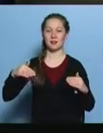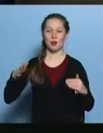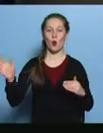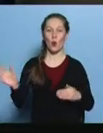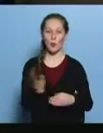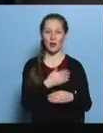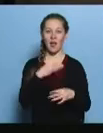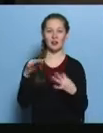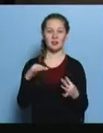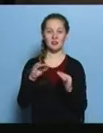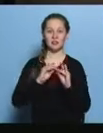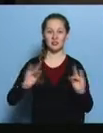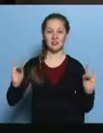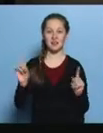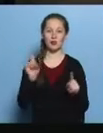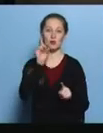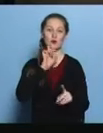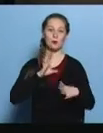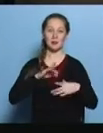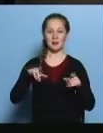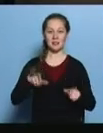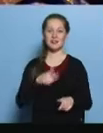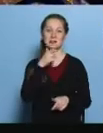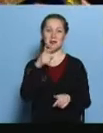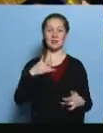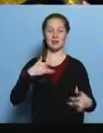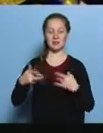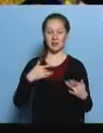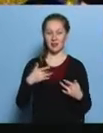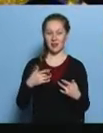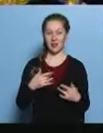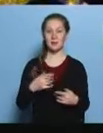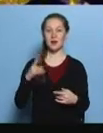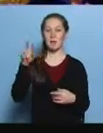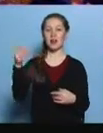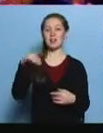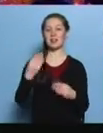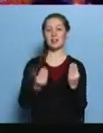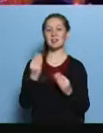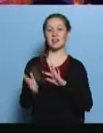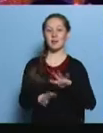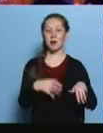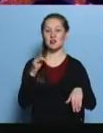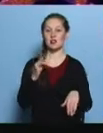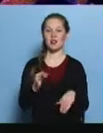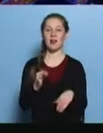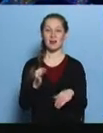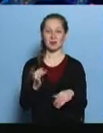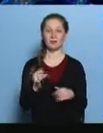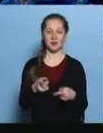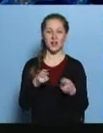Убираются сиденья для того, чтобы они могли посмотреть представление. Прошли паралимпийские игры и заслуживают